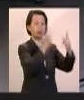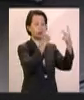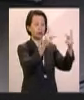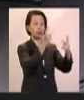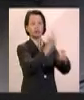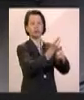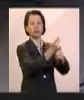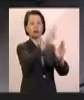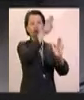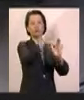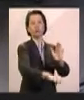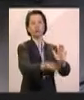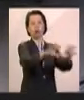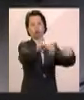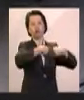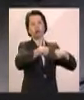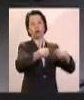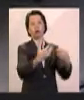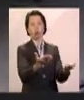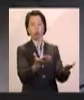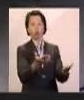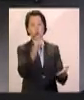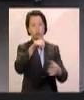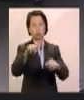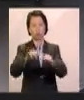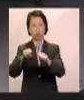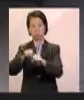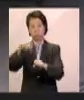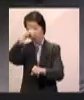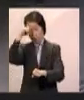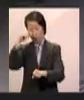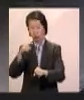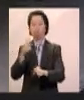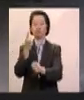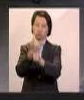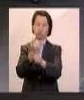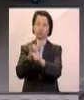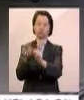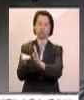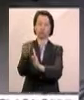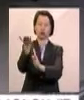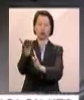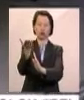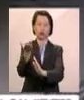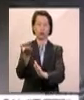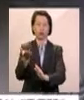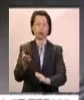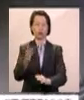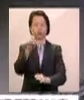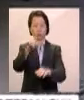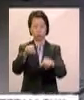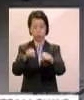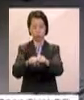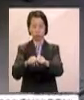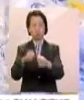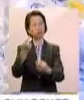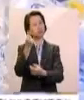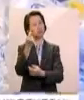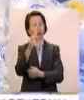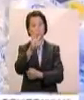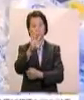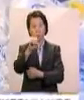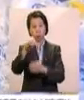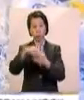dah murahkan ke macam mana kan. Tapi untuk yang kasut hitam memang nampak naik. Range harga dia berapa? Range kan sepasang dekat 40 ke.